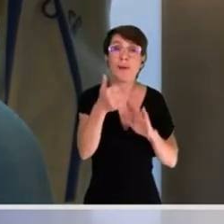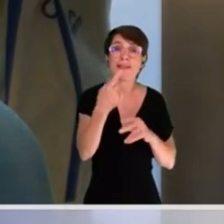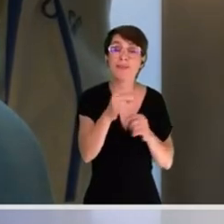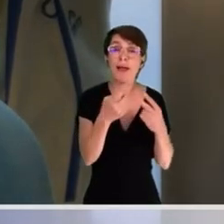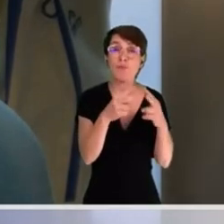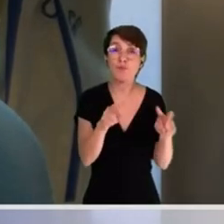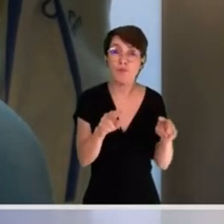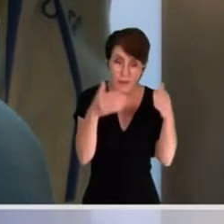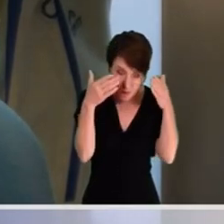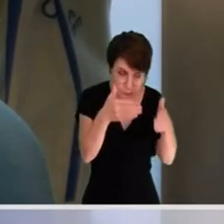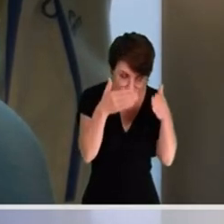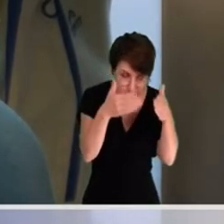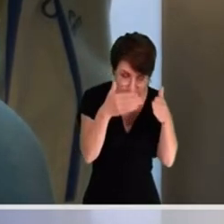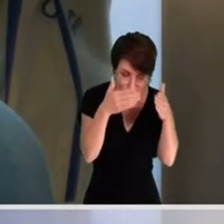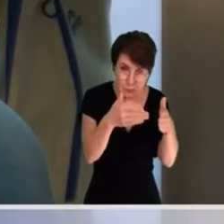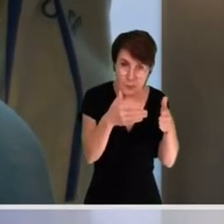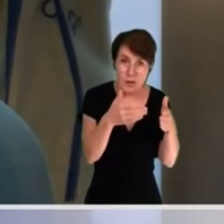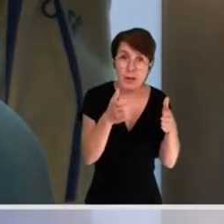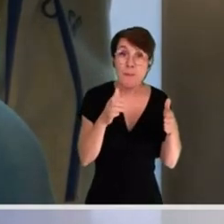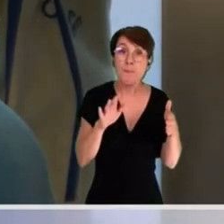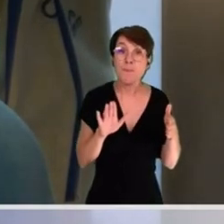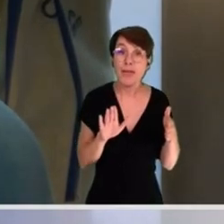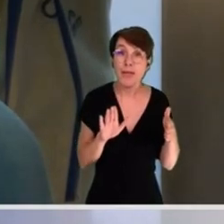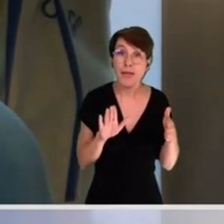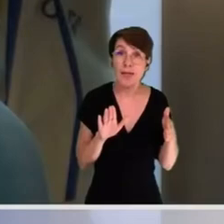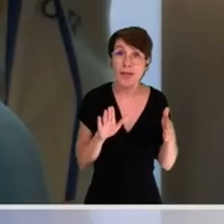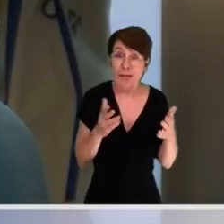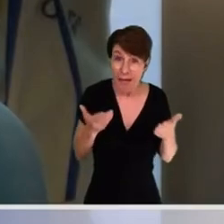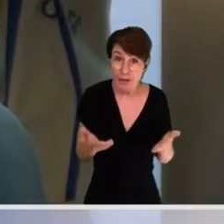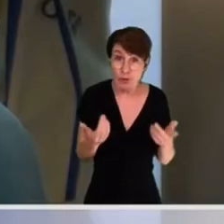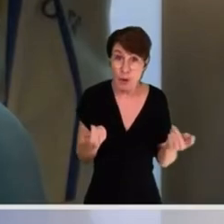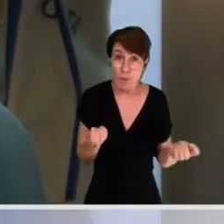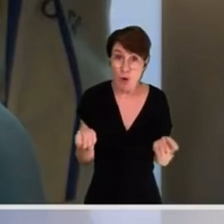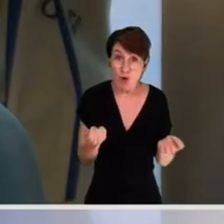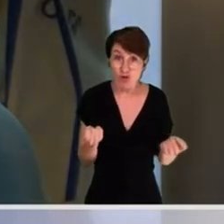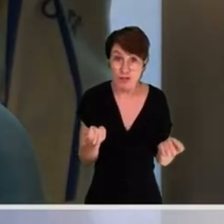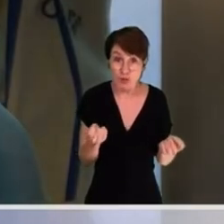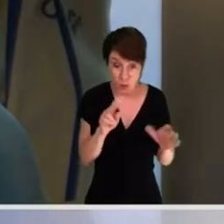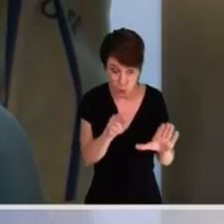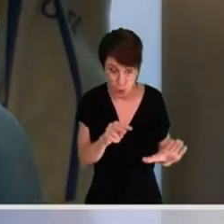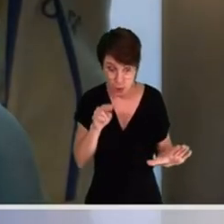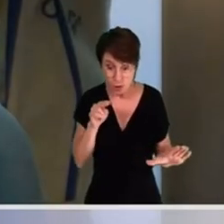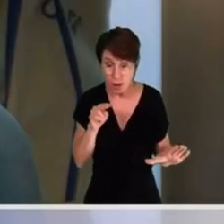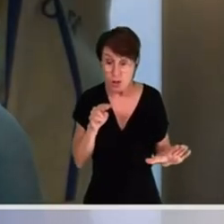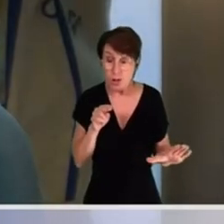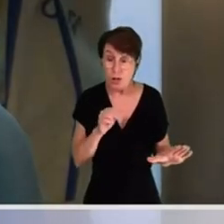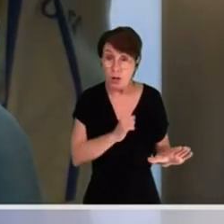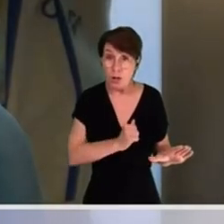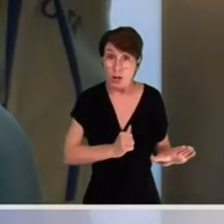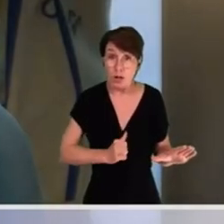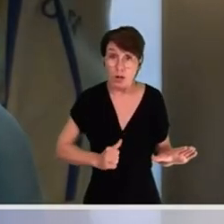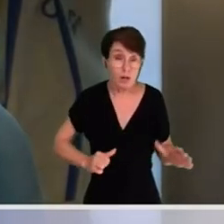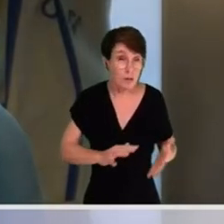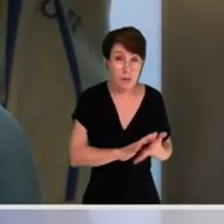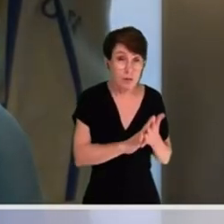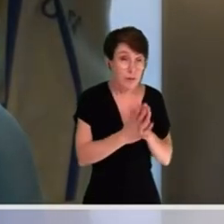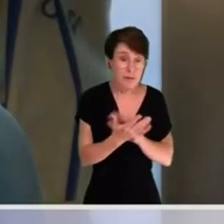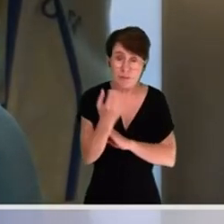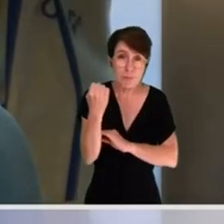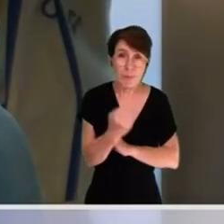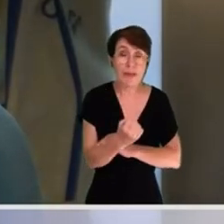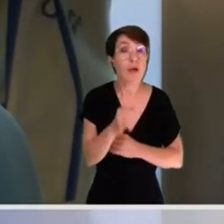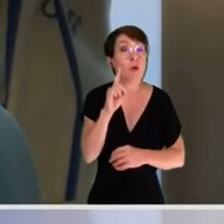mais dans l'état actuel des gestions, il s'est aggravé par le fait que la